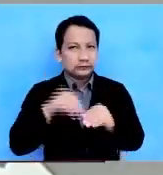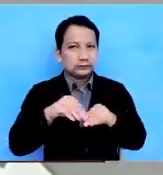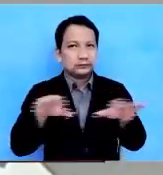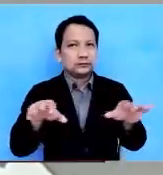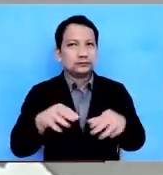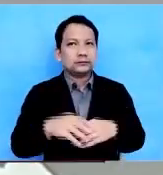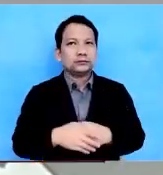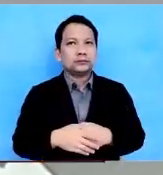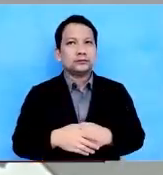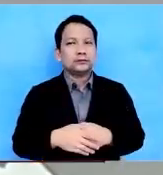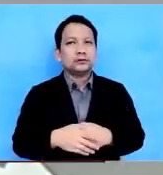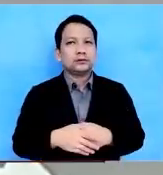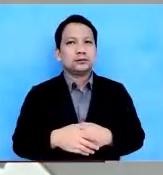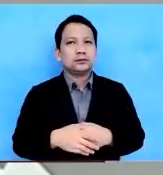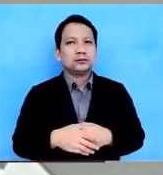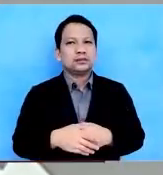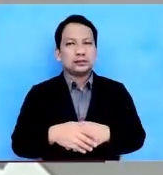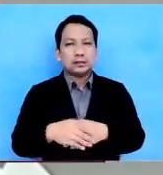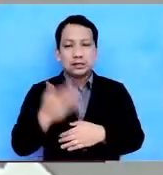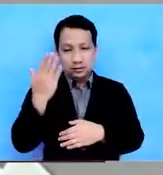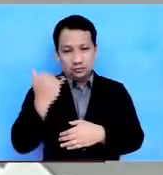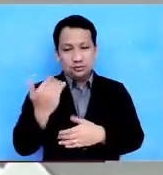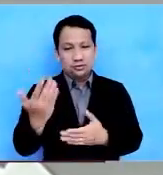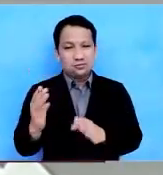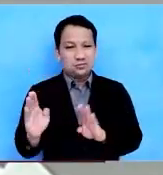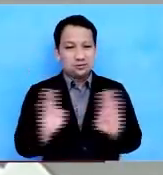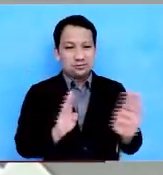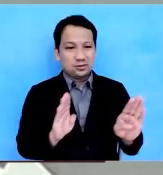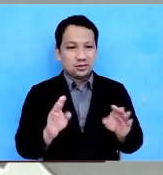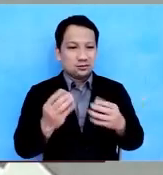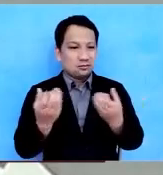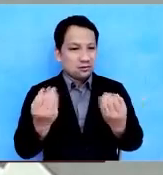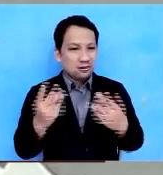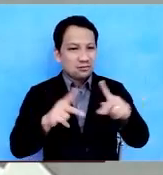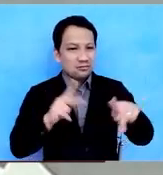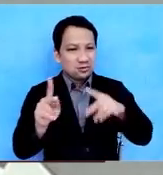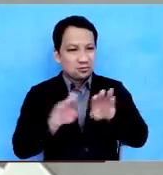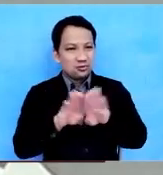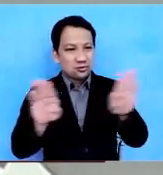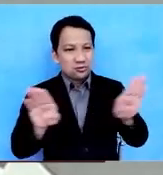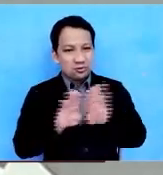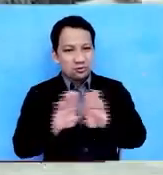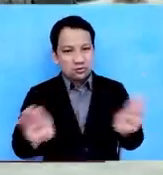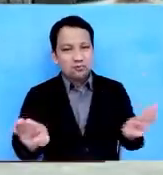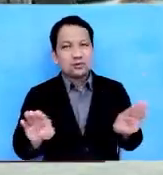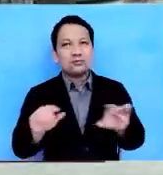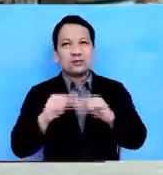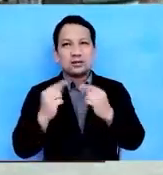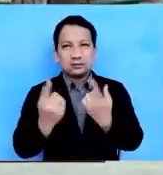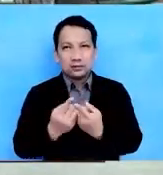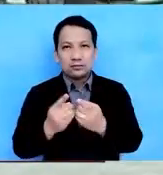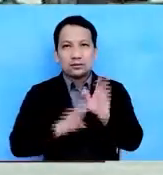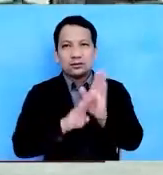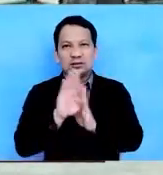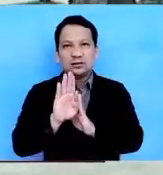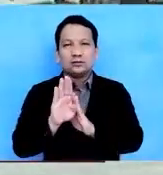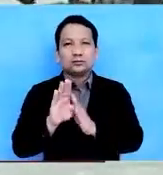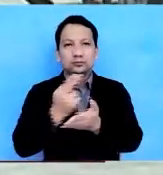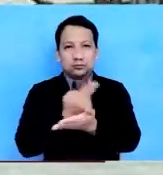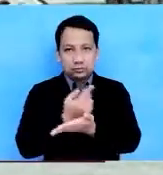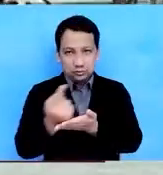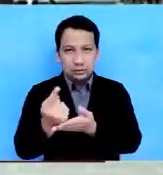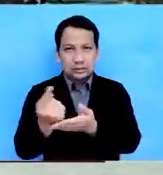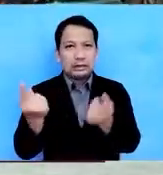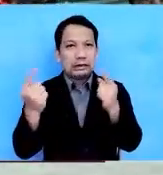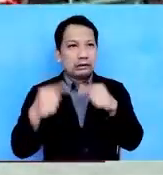yung behavior ng tao, nandyan yung mobility natin. Nagbukas na tayo ng mga sektor, nagkaroon ng Holy Week,